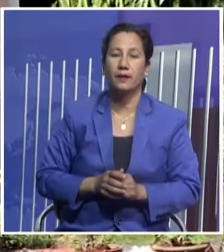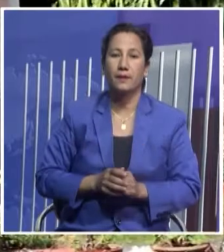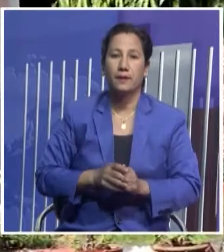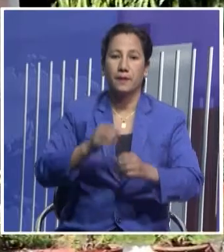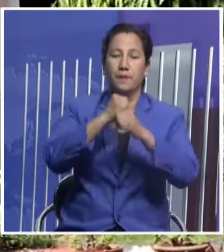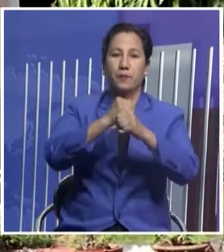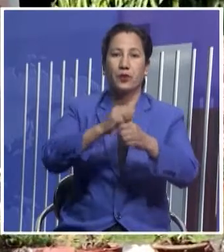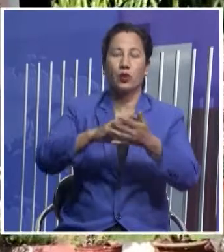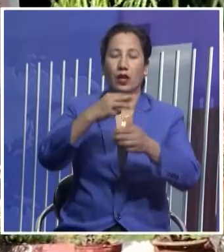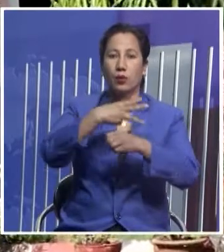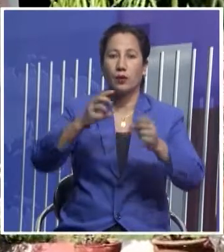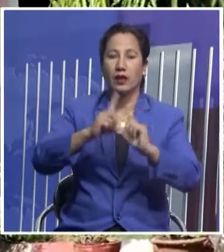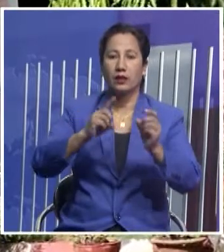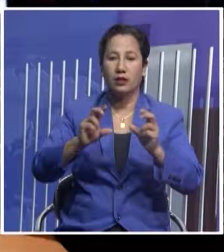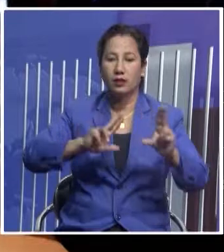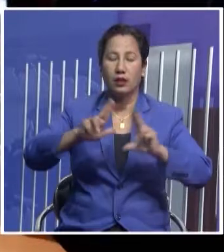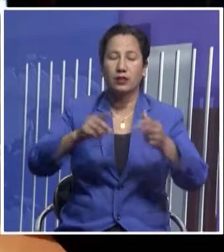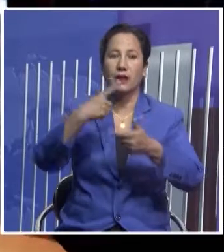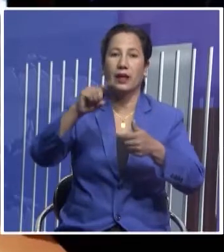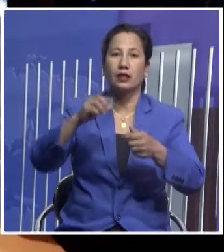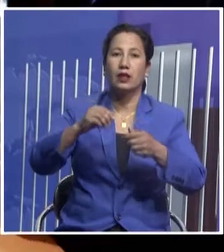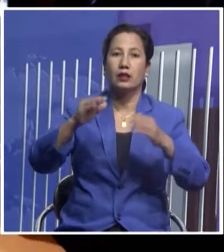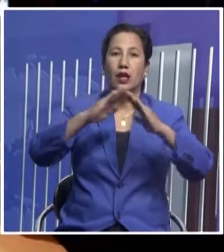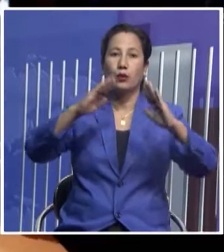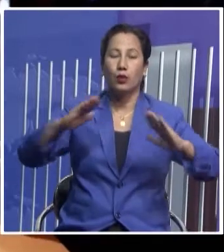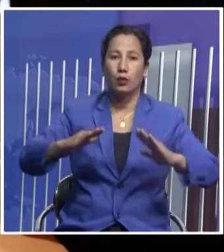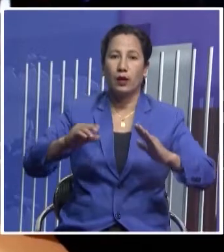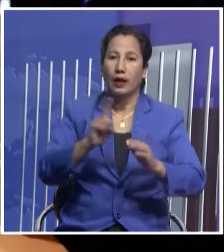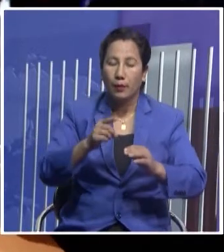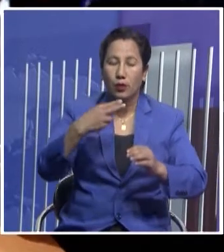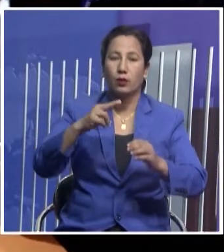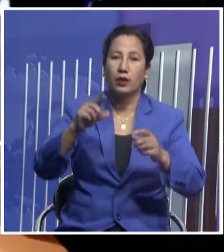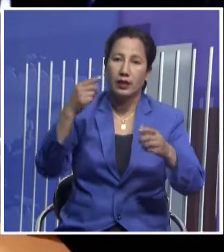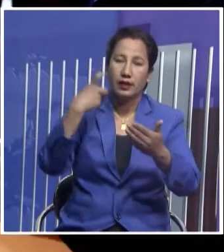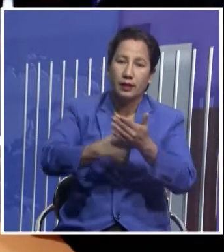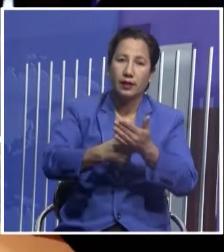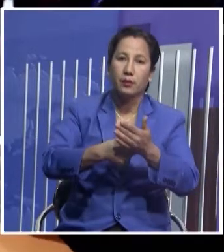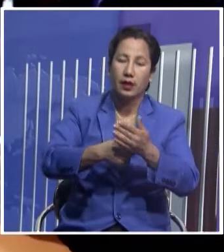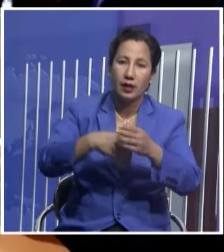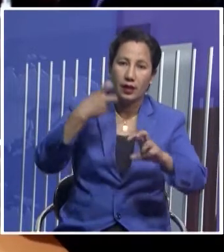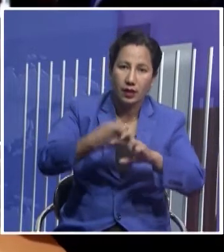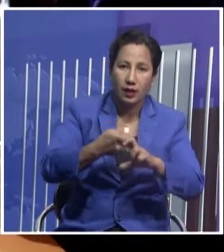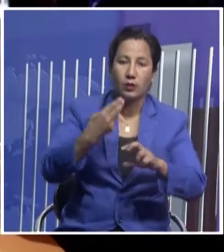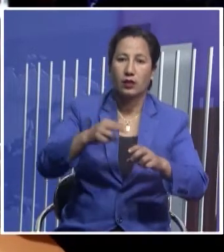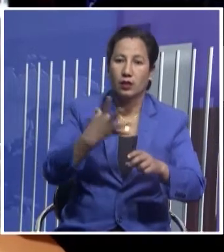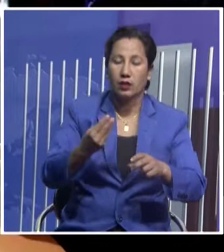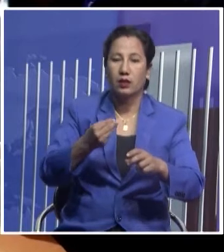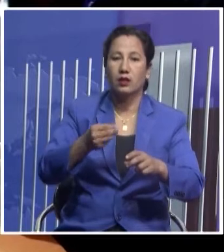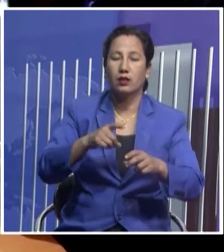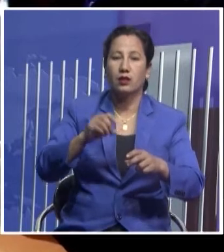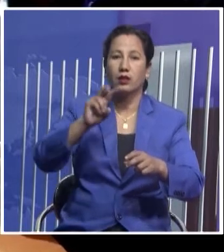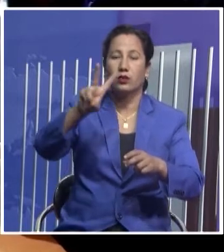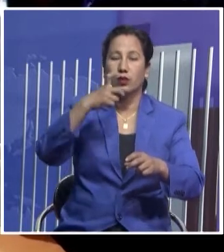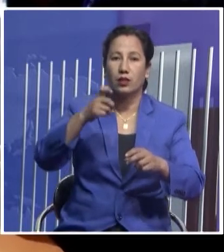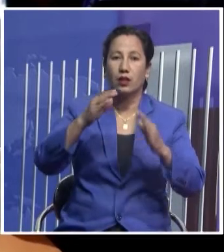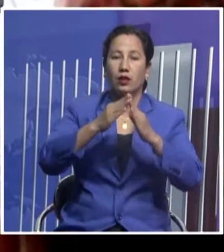घोराई उपमहानगरपालिकाले नक्सा पास गर्दा भूकम्प प्रतिरोधी हुनुपर्ने नियममा कडाई गर्न थालेपछि यो क्रम घटेर गत वर्ष 200 घरको